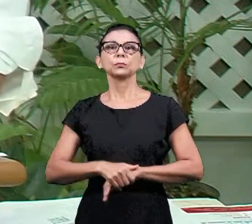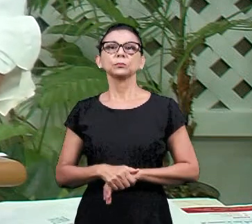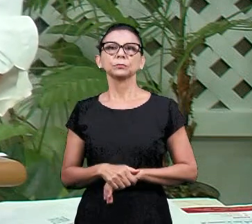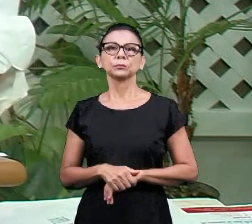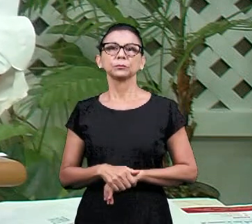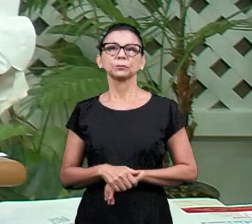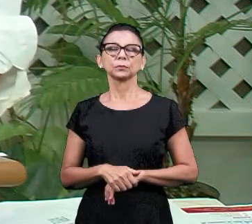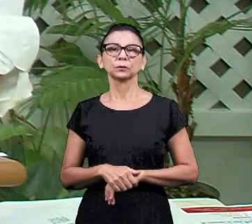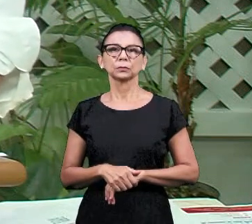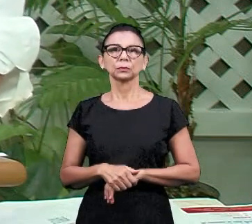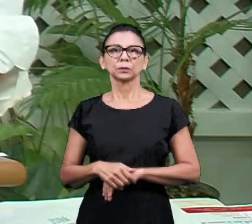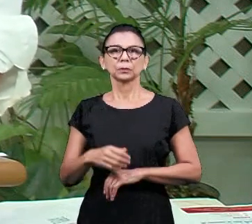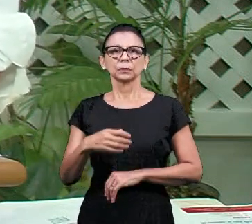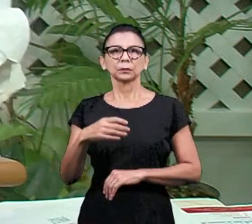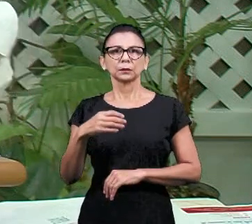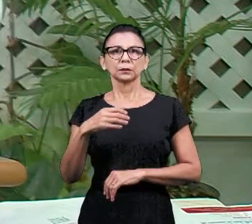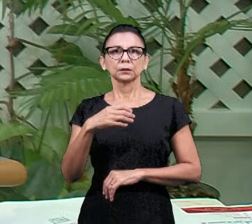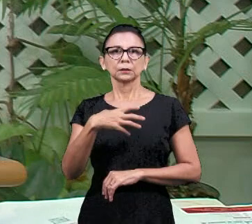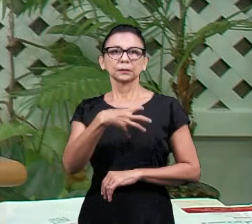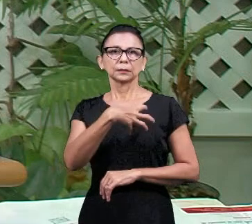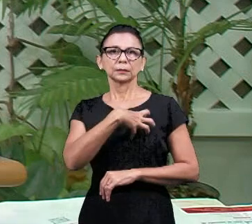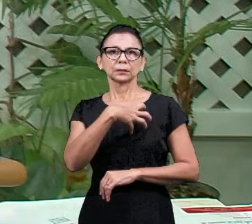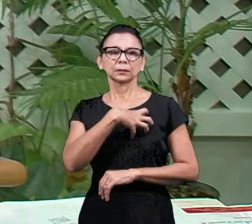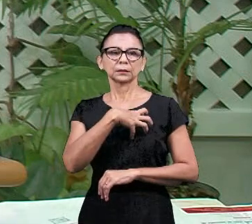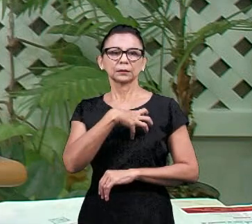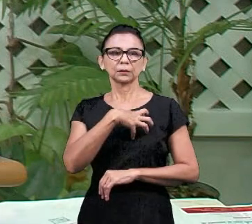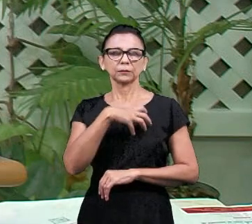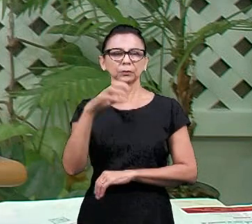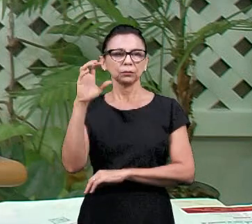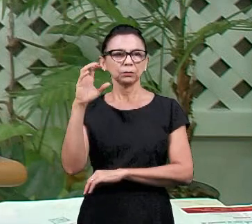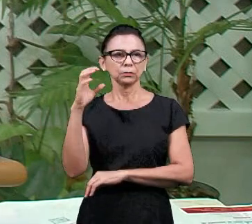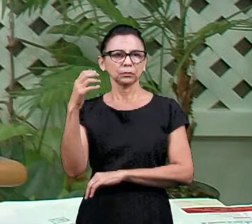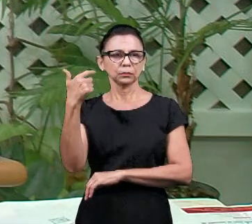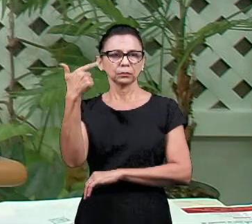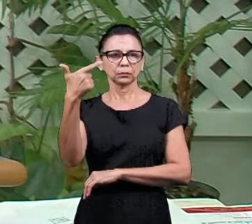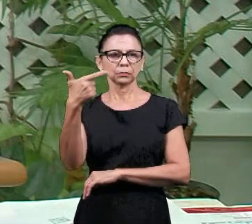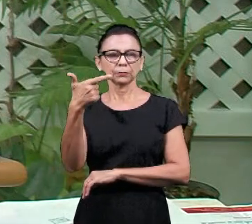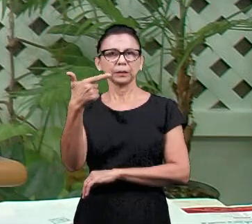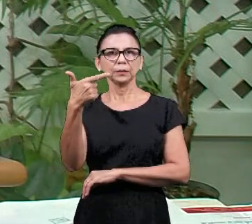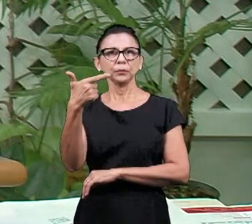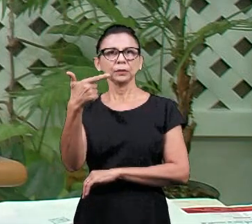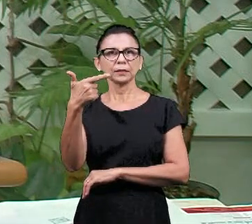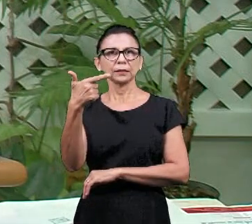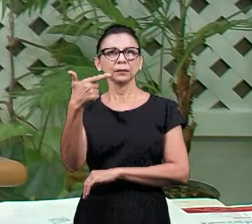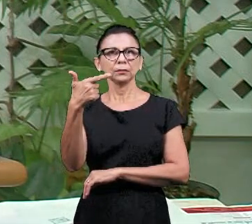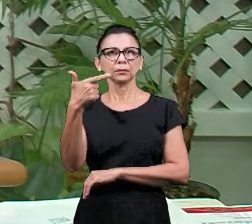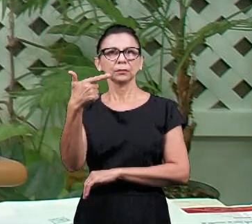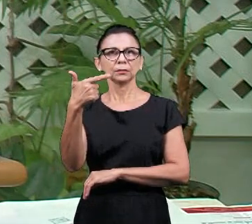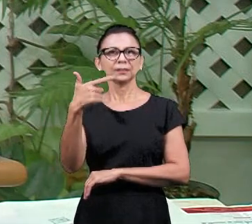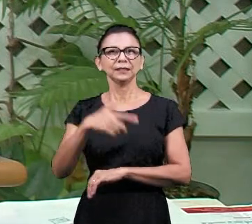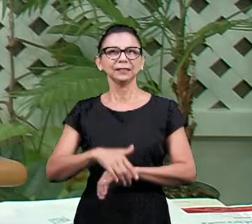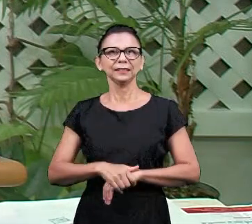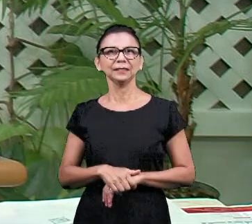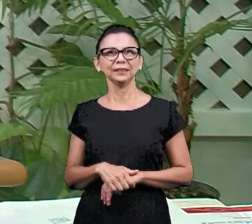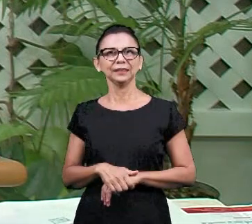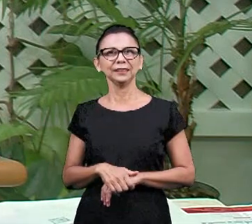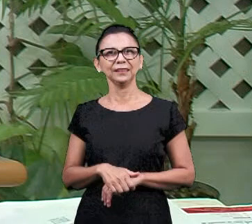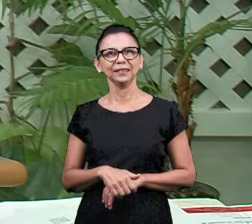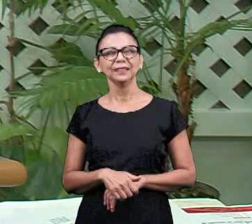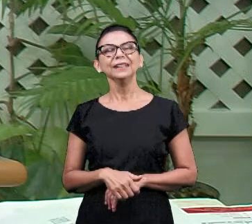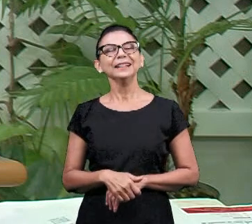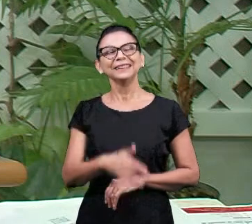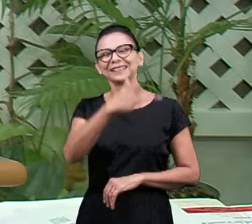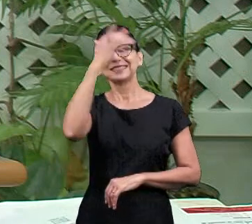Salvador 2, Rio de Janeiro 2. Il y a toujours un petit changement par rapport au nombre de